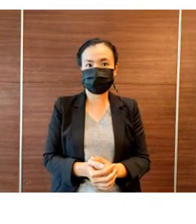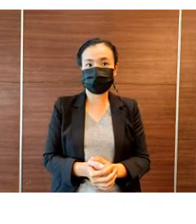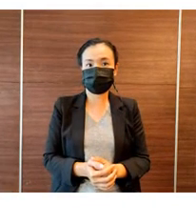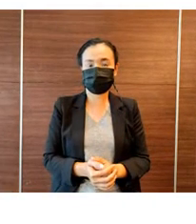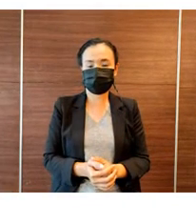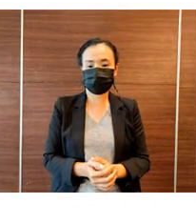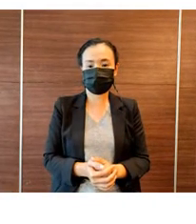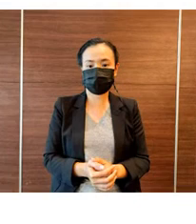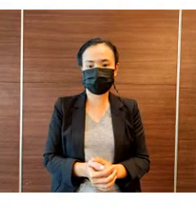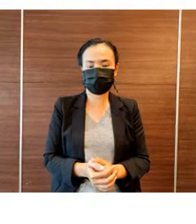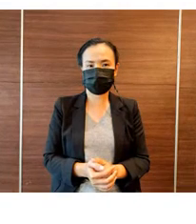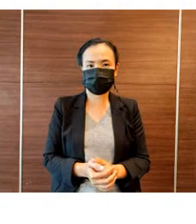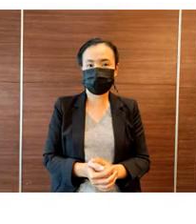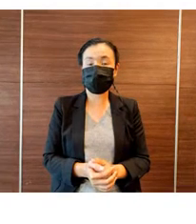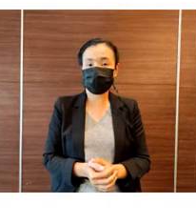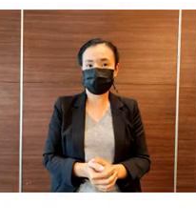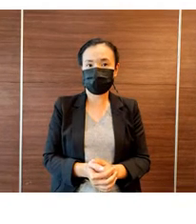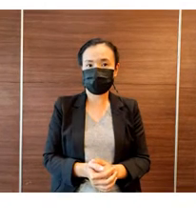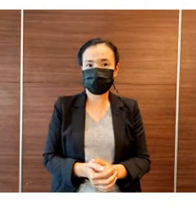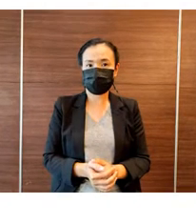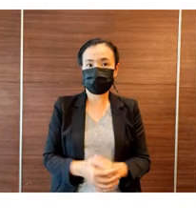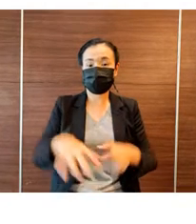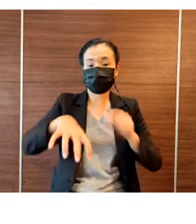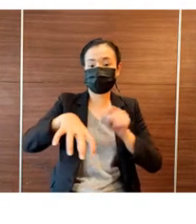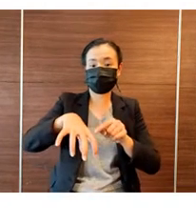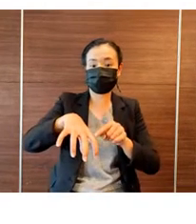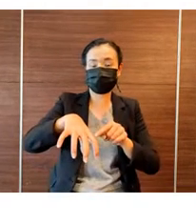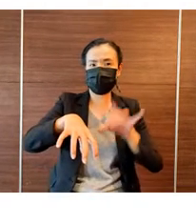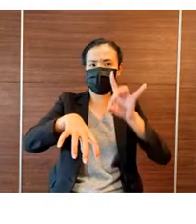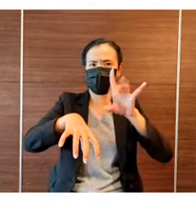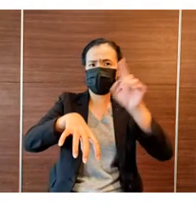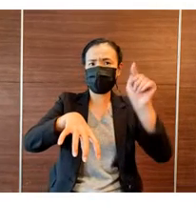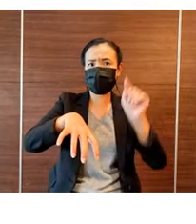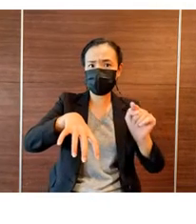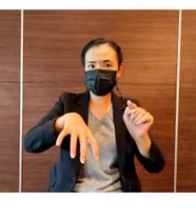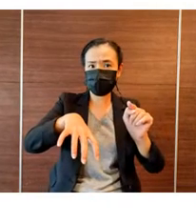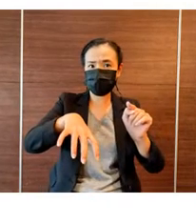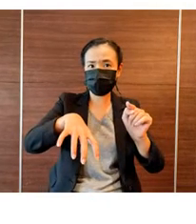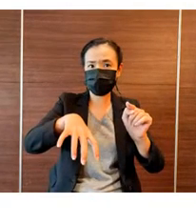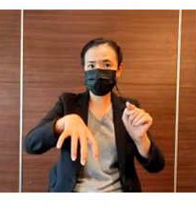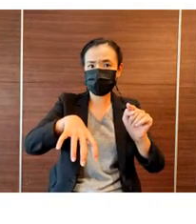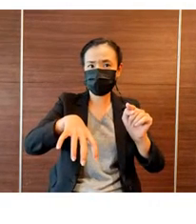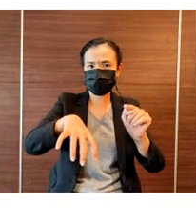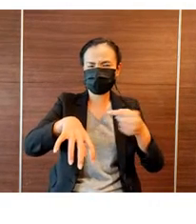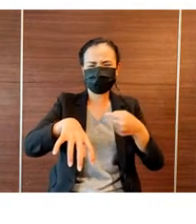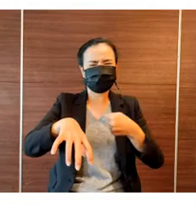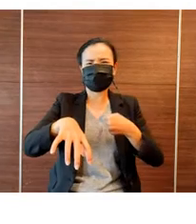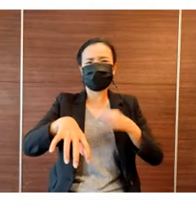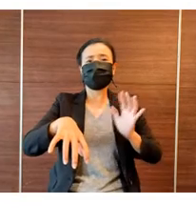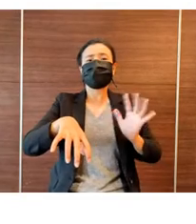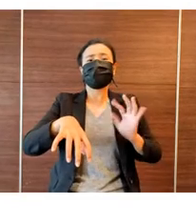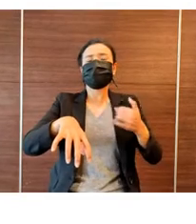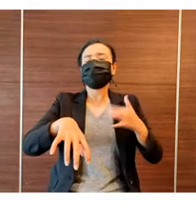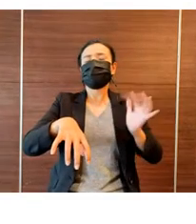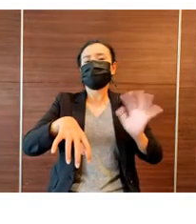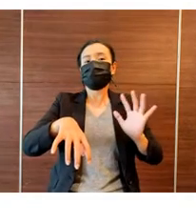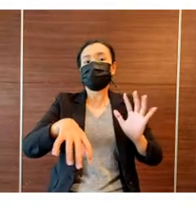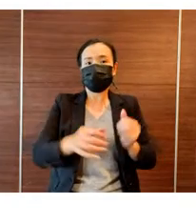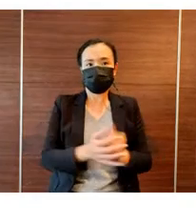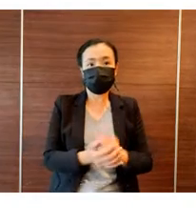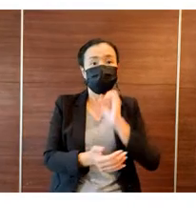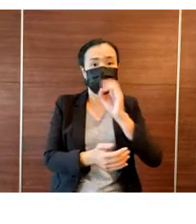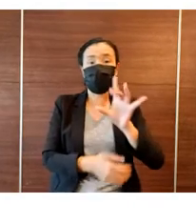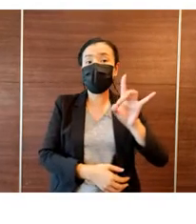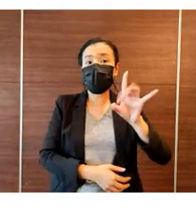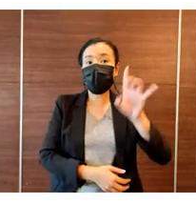อําบอกไม่ได้เลยว่าซาวน่าเราเป็น 100% drug free ซึ่งอําไม่ได้ต้องการให้เป็นแบบนั้นด้วยเพราะว่าเมื่อไหร่ที่เราบอก